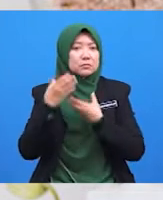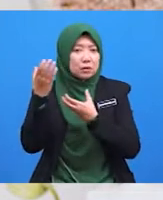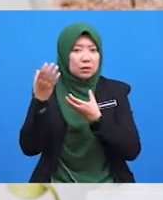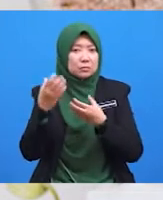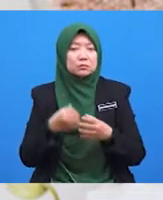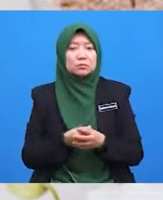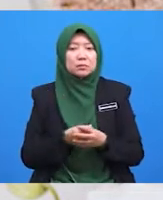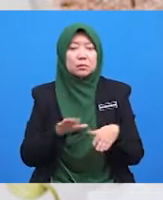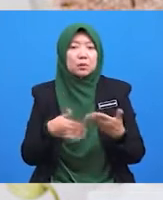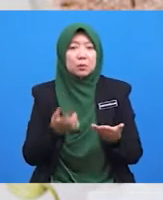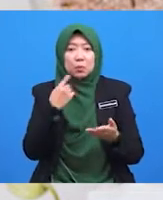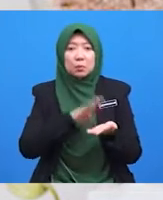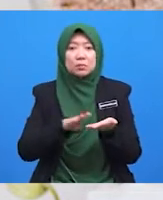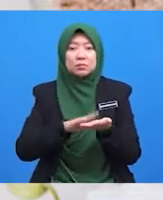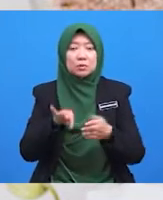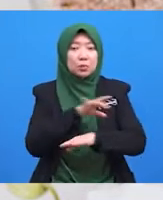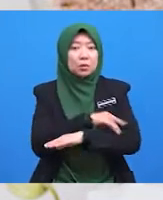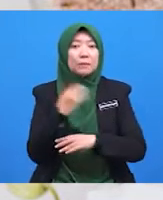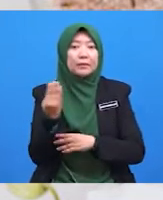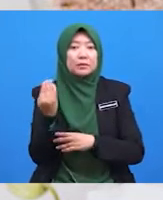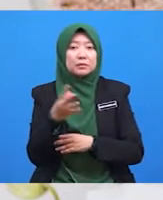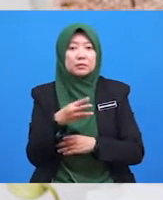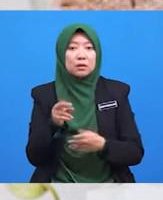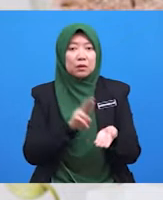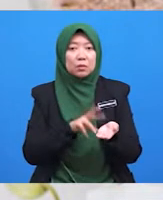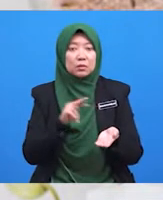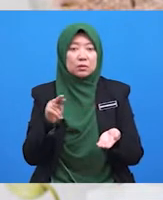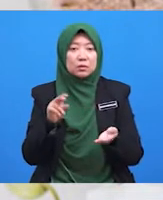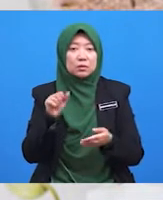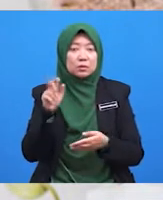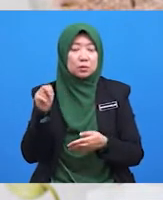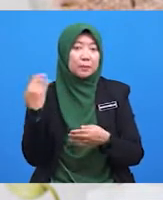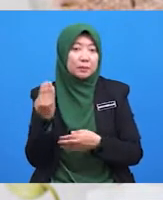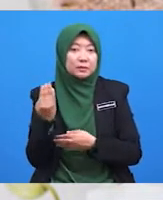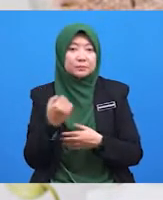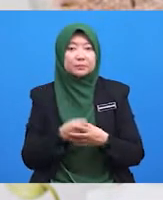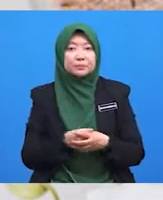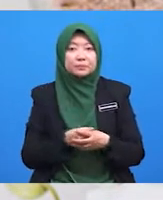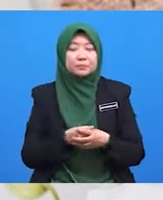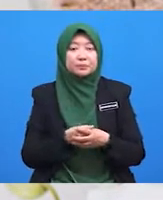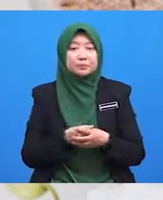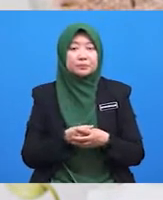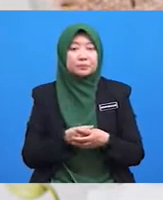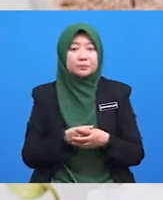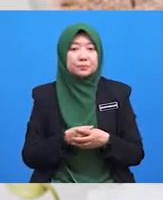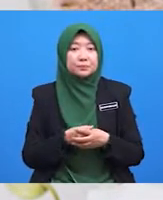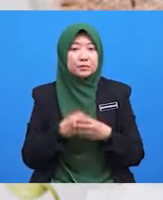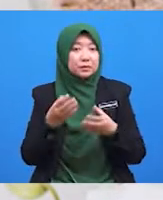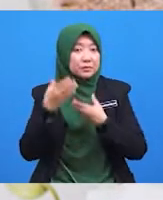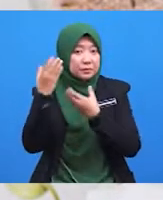Cadangkan rutin pembersihan kulit biasa dan rawatan salon biasa.